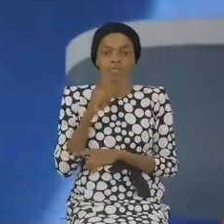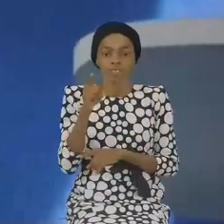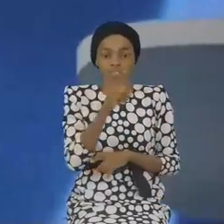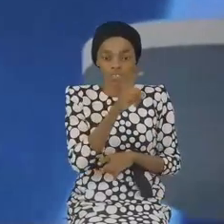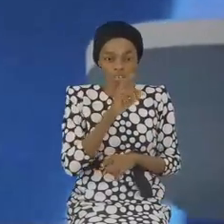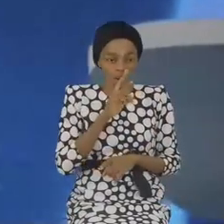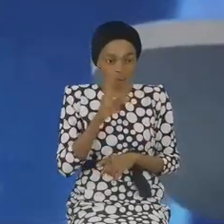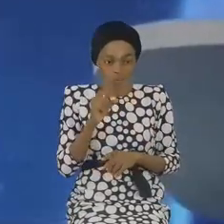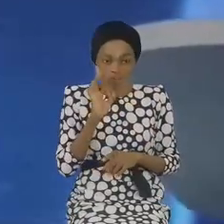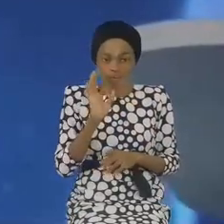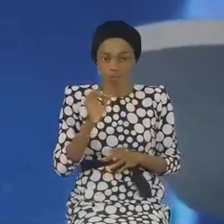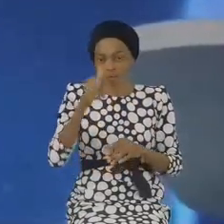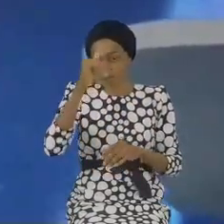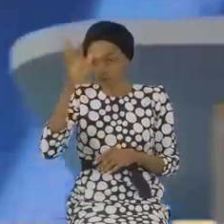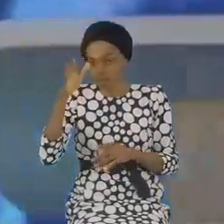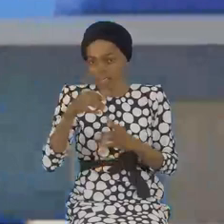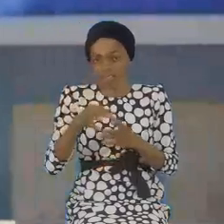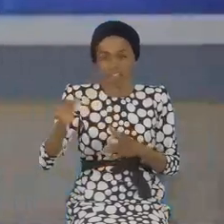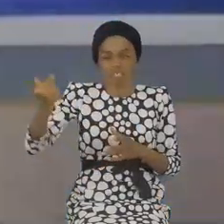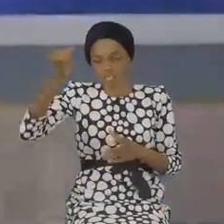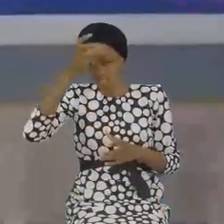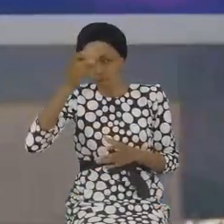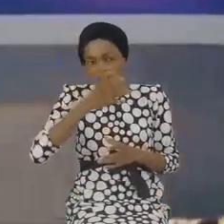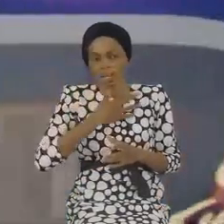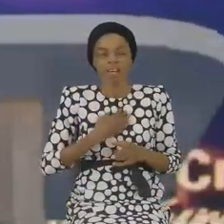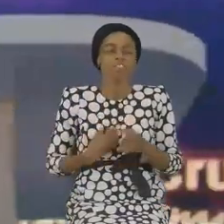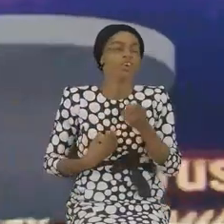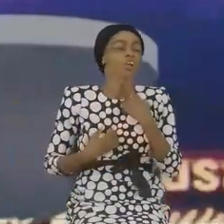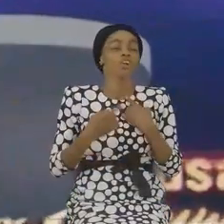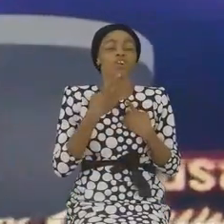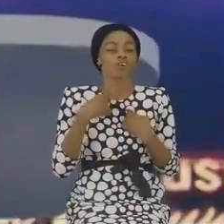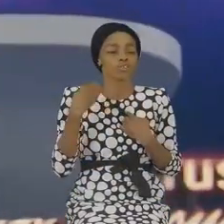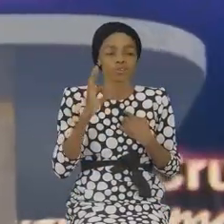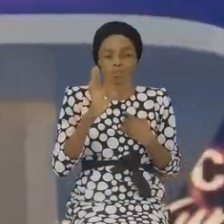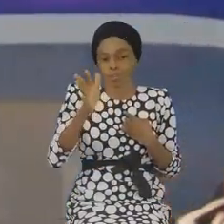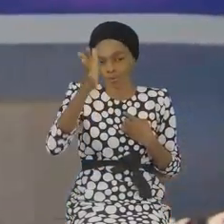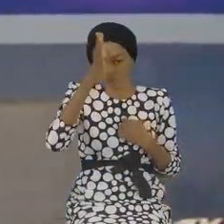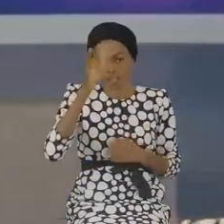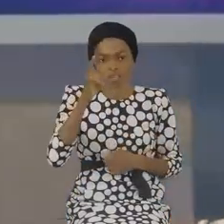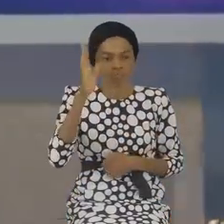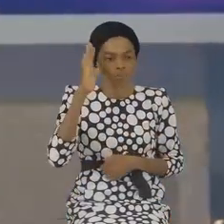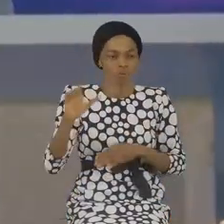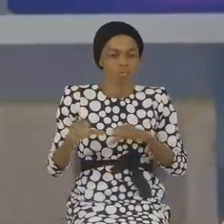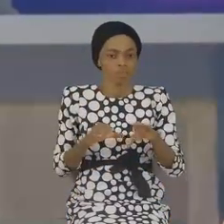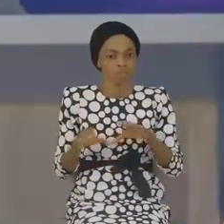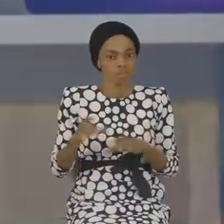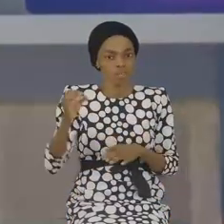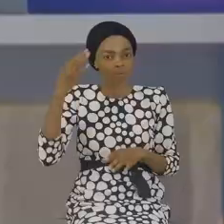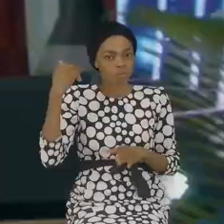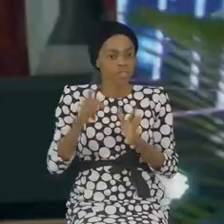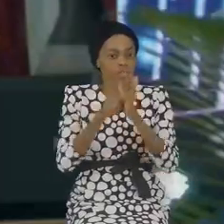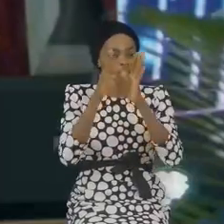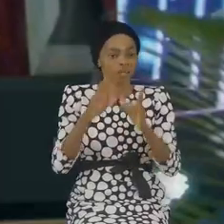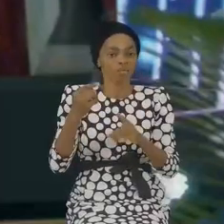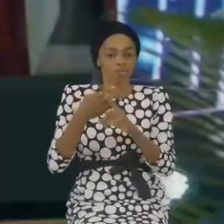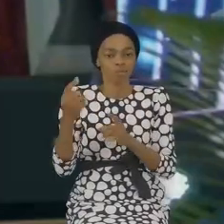le diable et vous voulez accomplir les désirs de votre père. Il a été meurtrier dès le commencement et